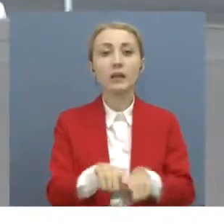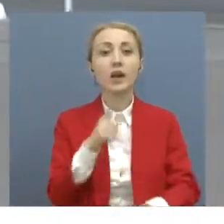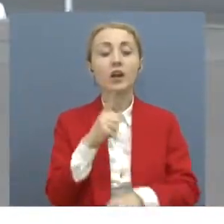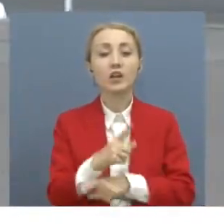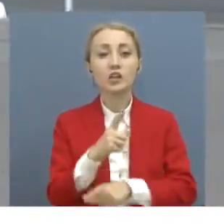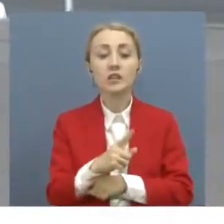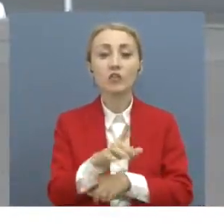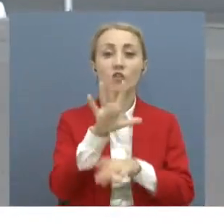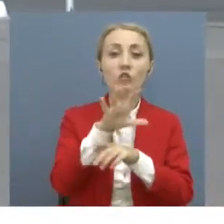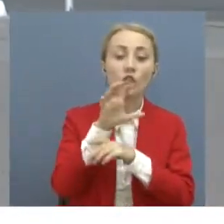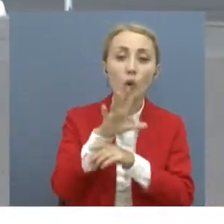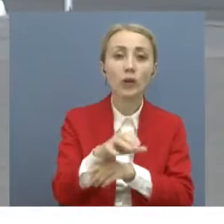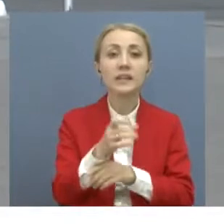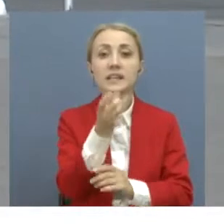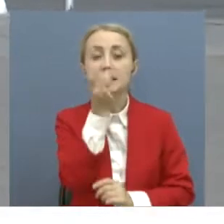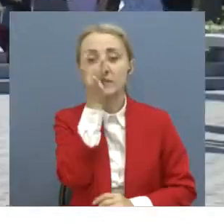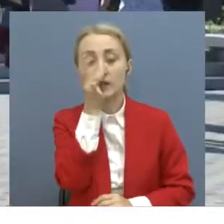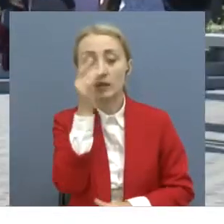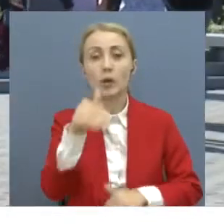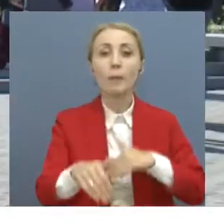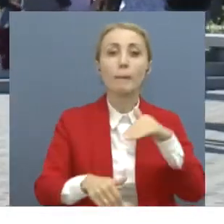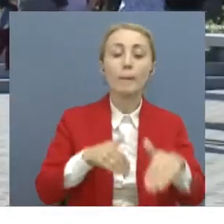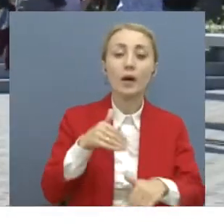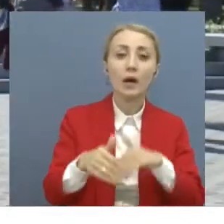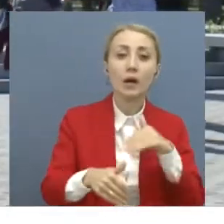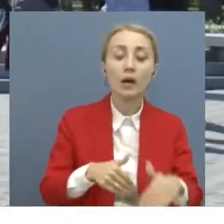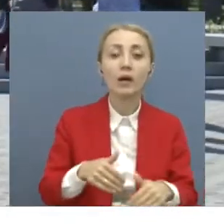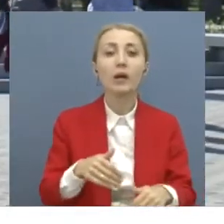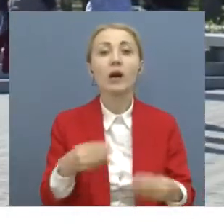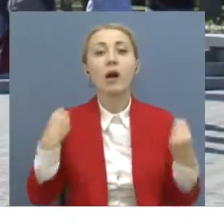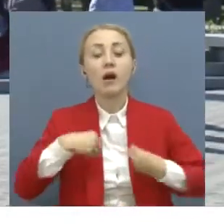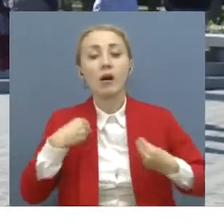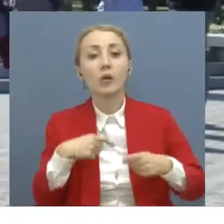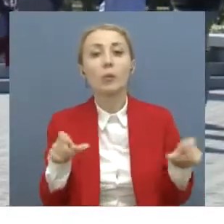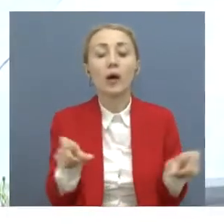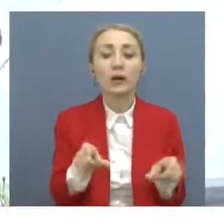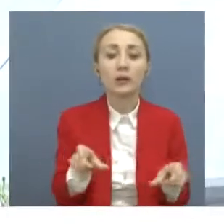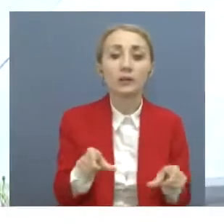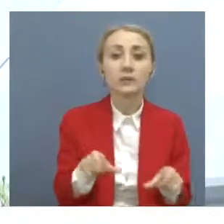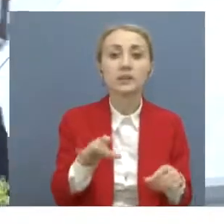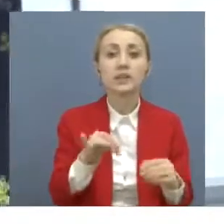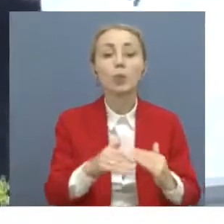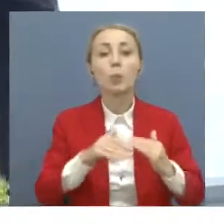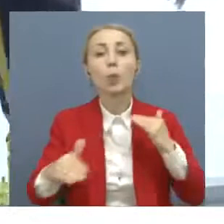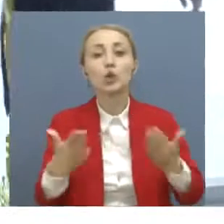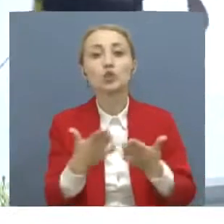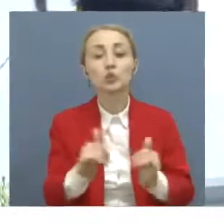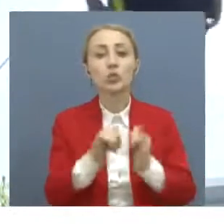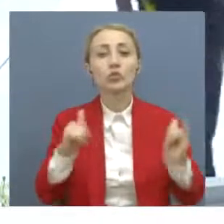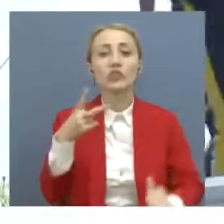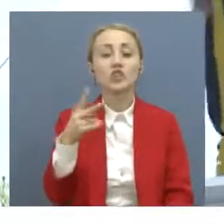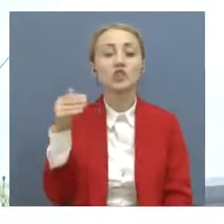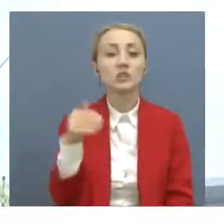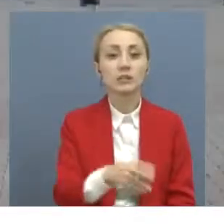азаймай тұр. Мамыр айында коронавирус инфекциясын жұқтырғандар саны 60 болса, қазір бұл күндегі көрсеткішке айналды. Облыс